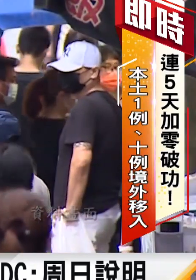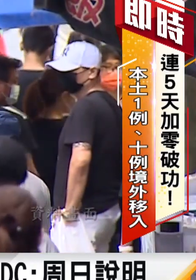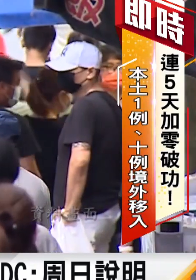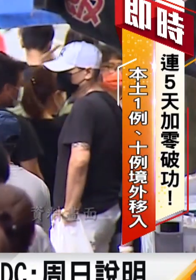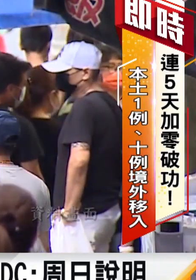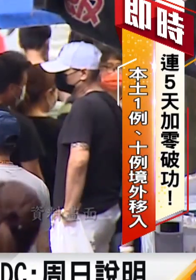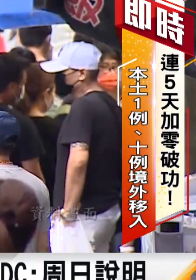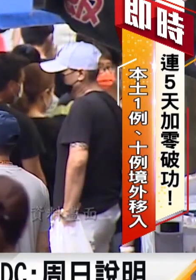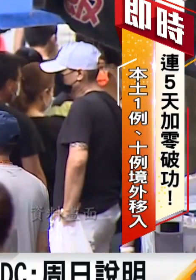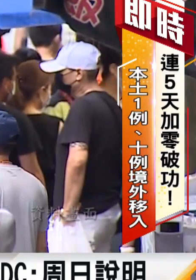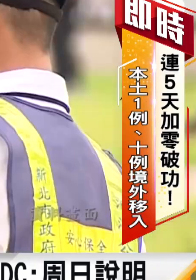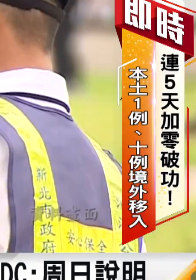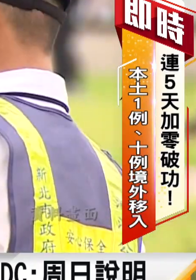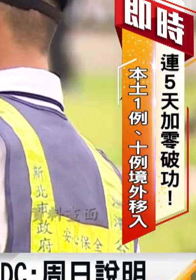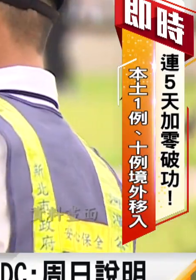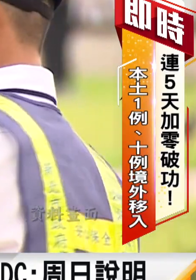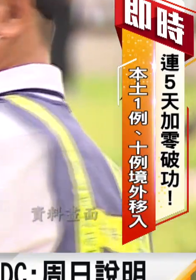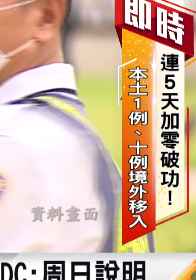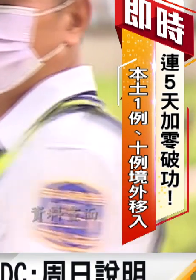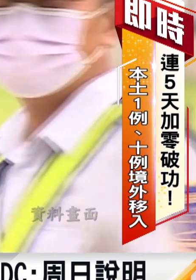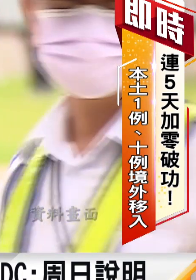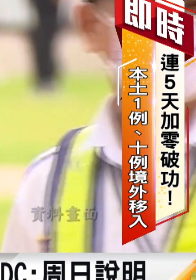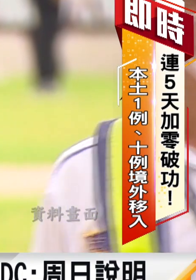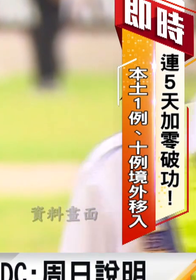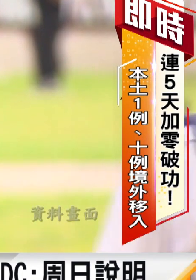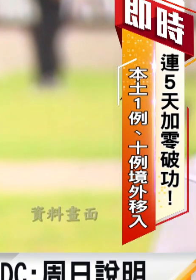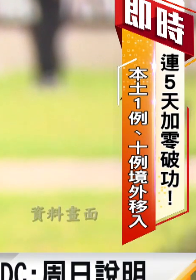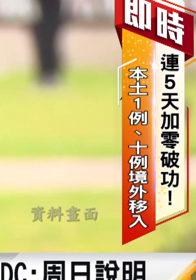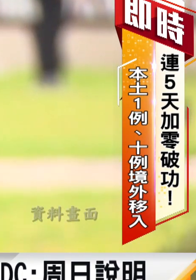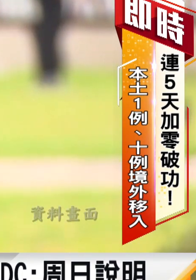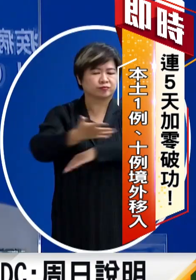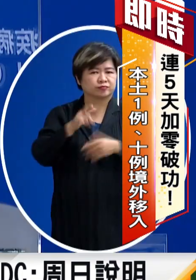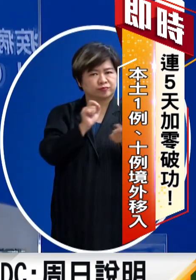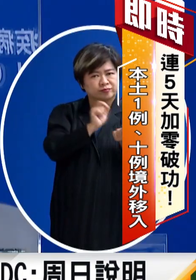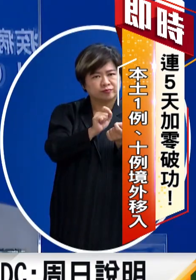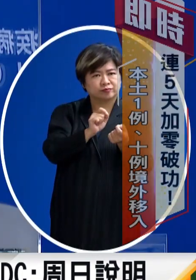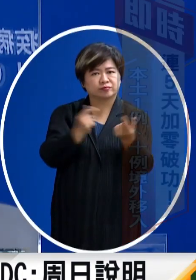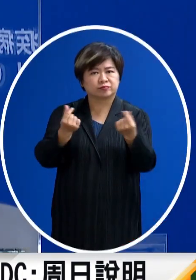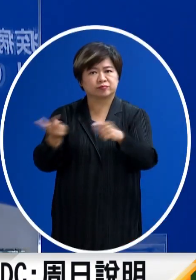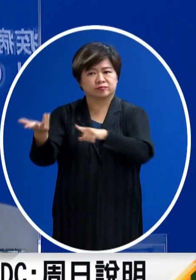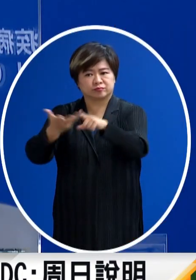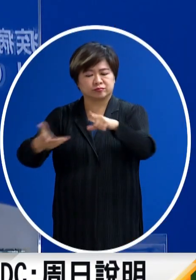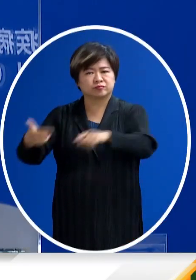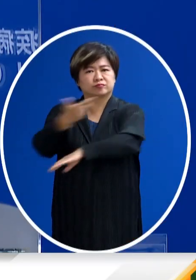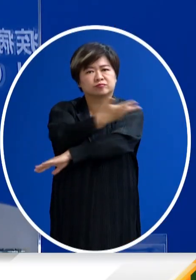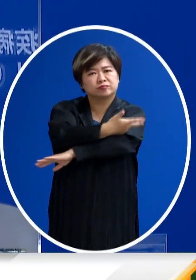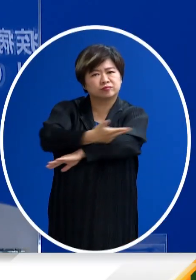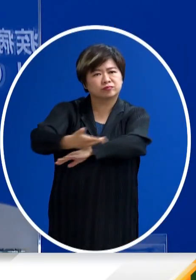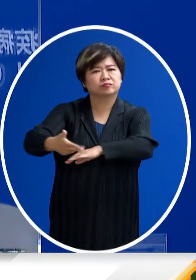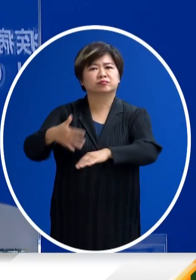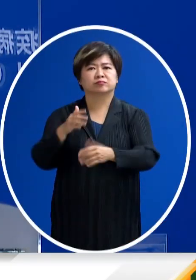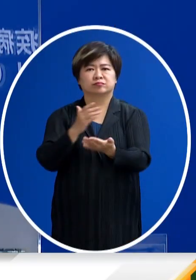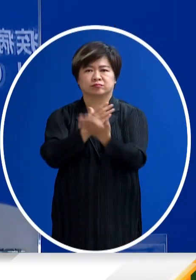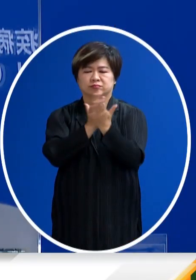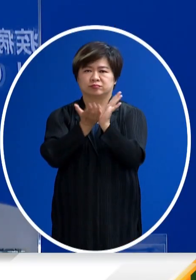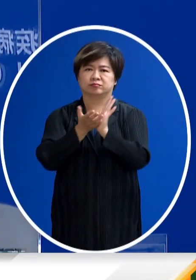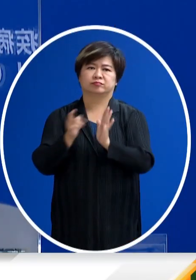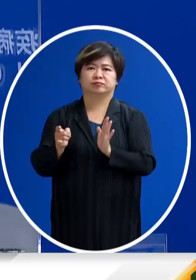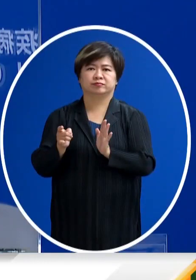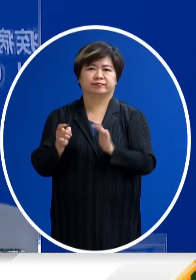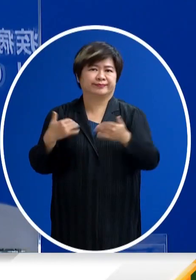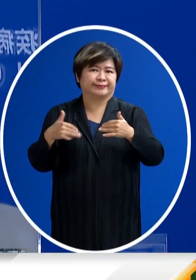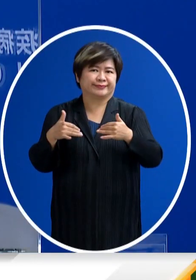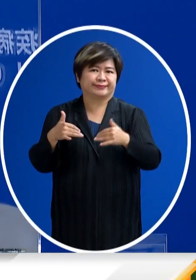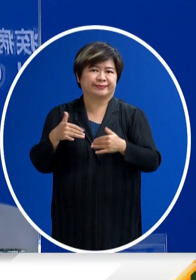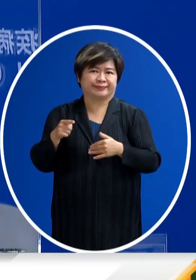一级，或在针对松绑管制措施，会再进一步讨论。 滨河滨、西滨等等，目前是都还没有列